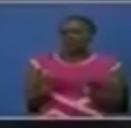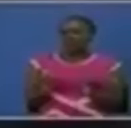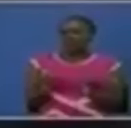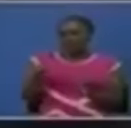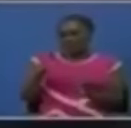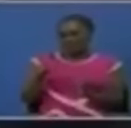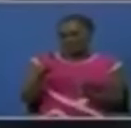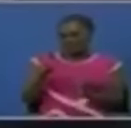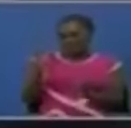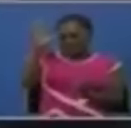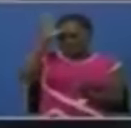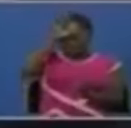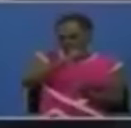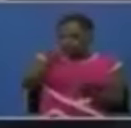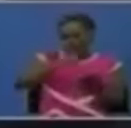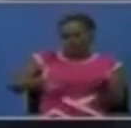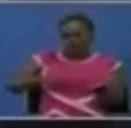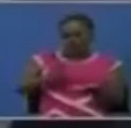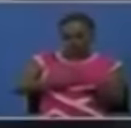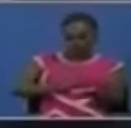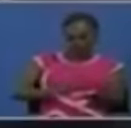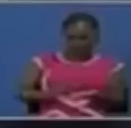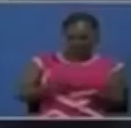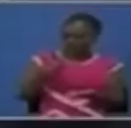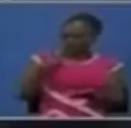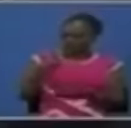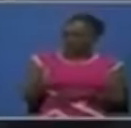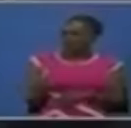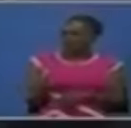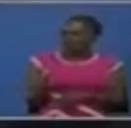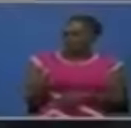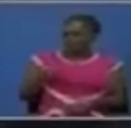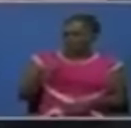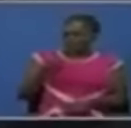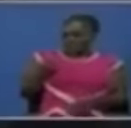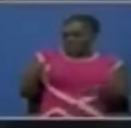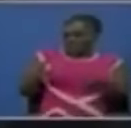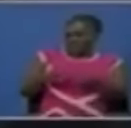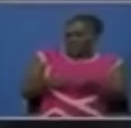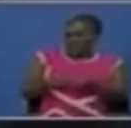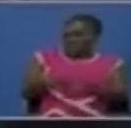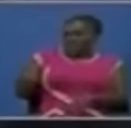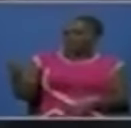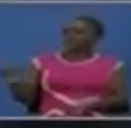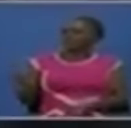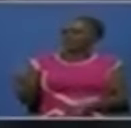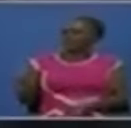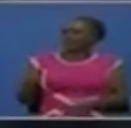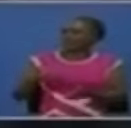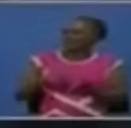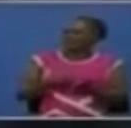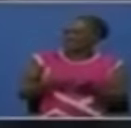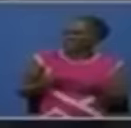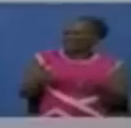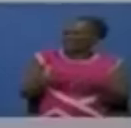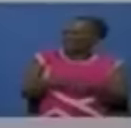Wamepungukiwa na ile ya kuandika mpaka wanaenda kusema ati sister ya president. Kwani sister ya